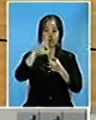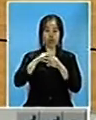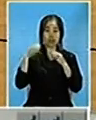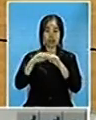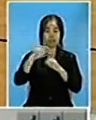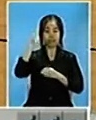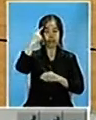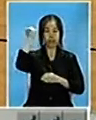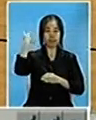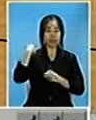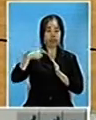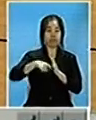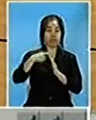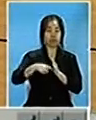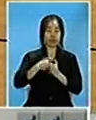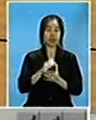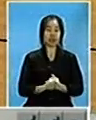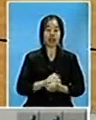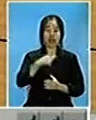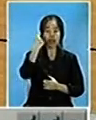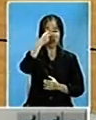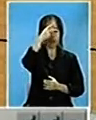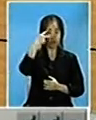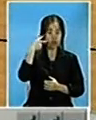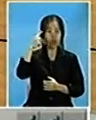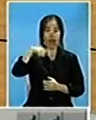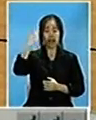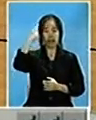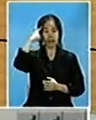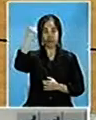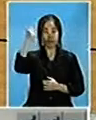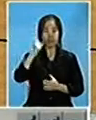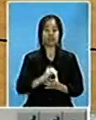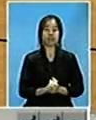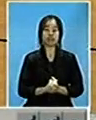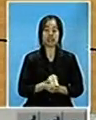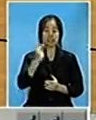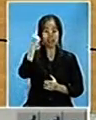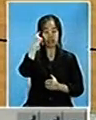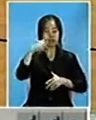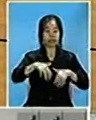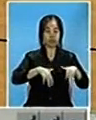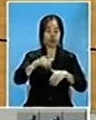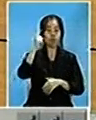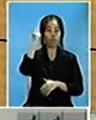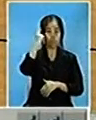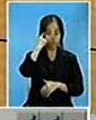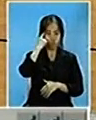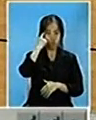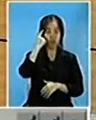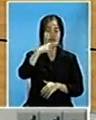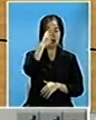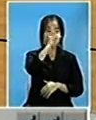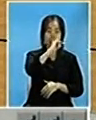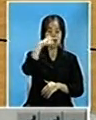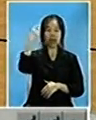มีเหตุมีผลใครเป็นโจรใครเป็นบัณฑิตผมคิดว่าพี่น้องประชาชนรู้พี่น้องประชาช